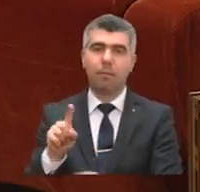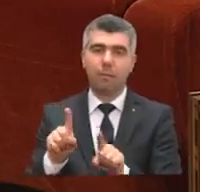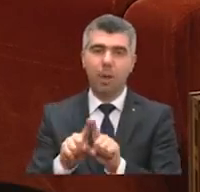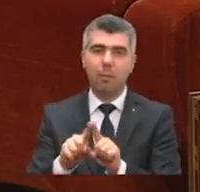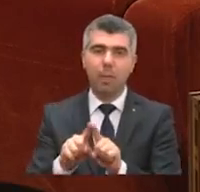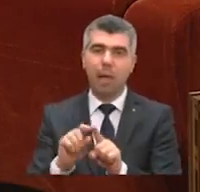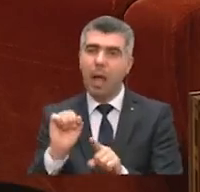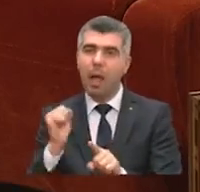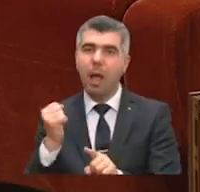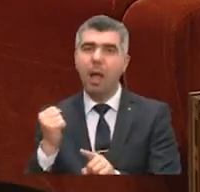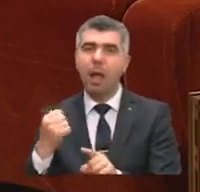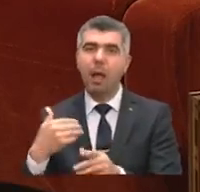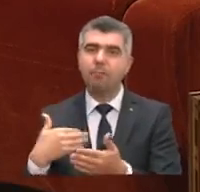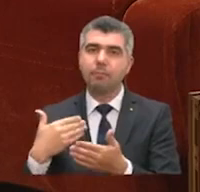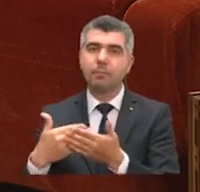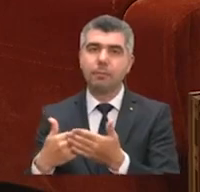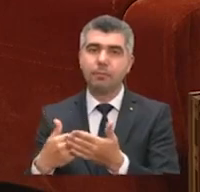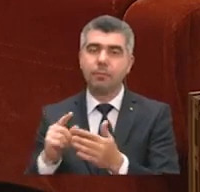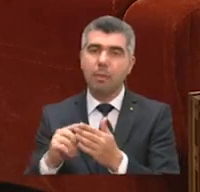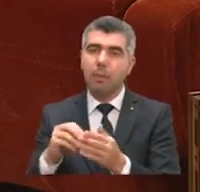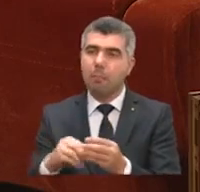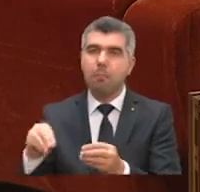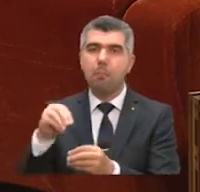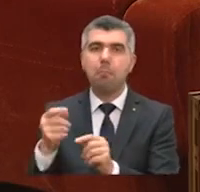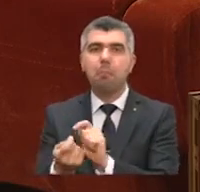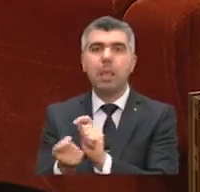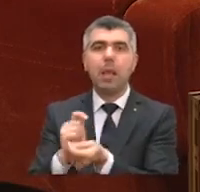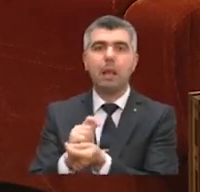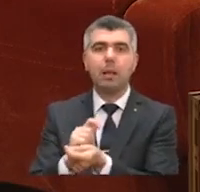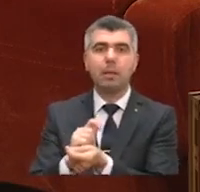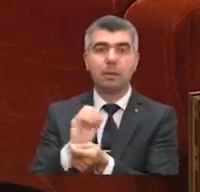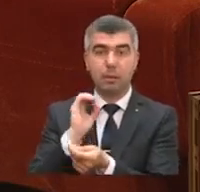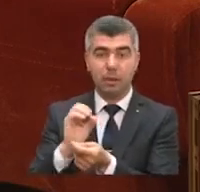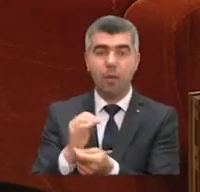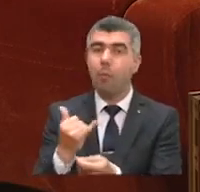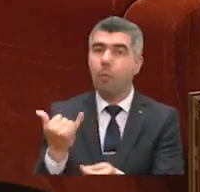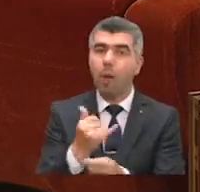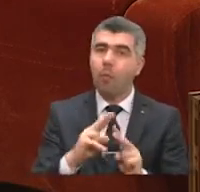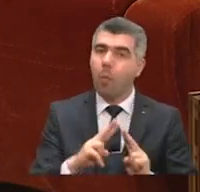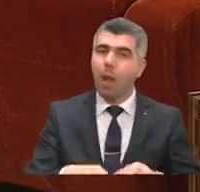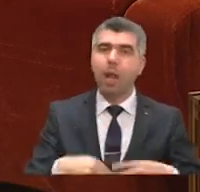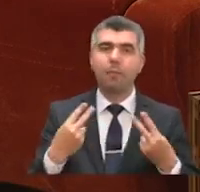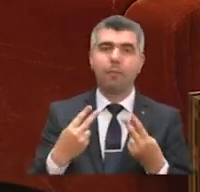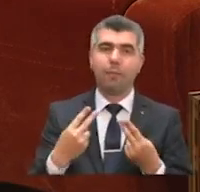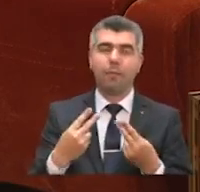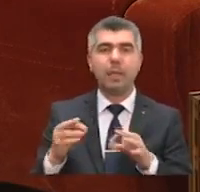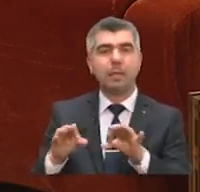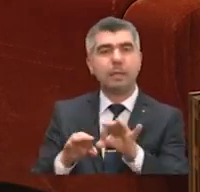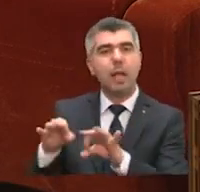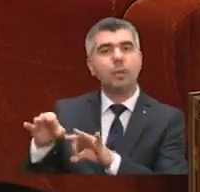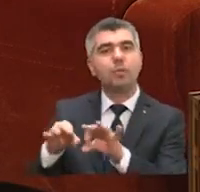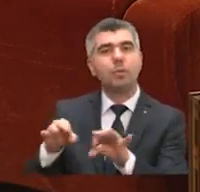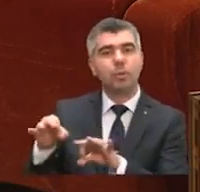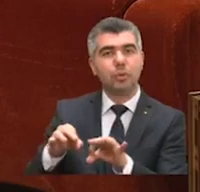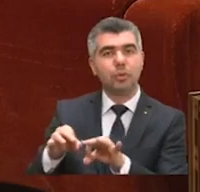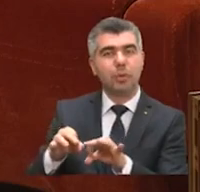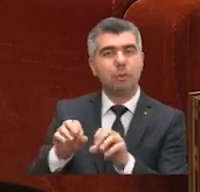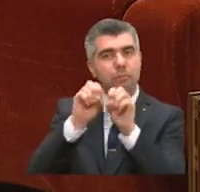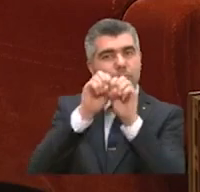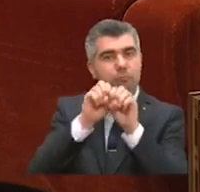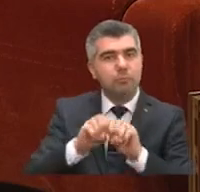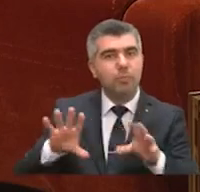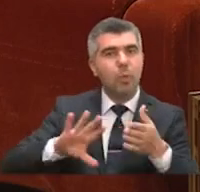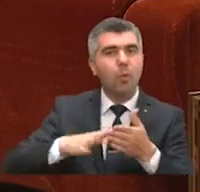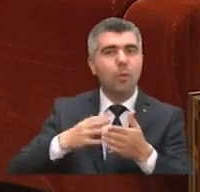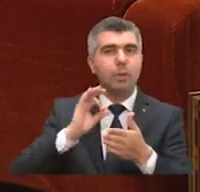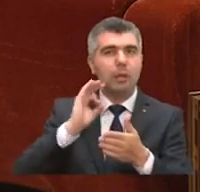بعض السنوات انهم يتنقلوا، فبالتالي خاصنا نولفوا بان هذه استراتيجيه غادي تعمم وغادي